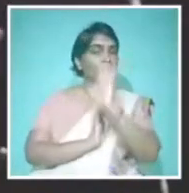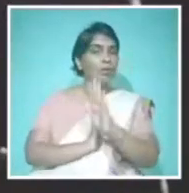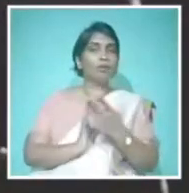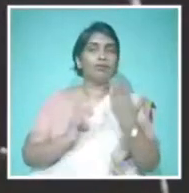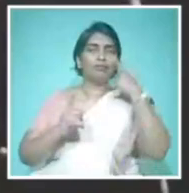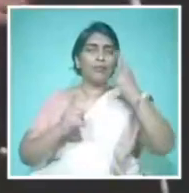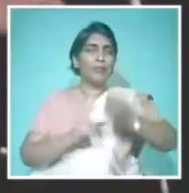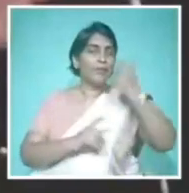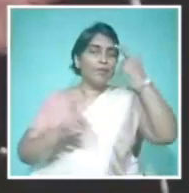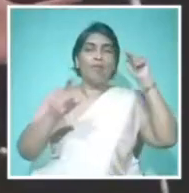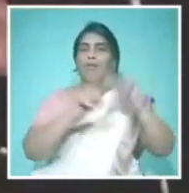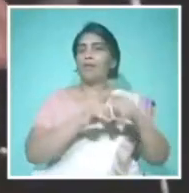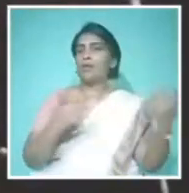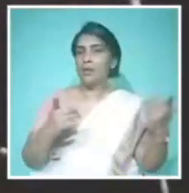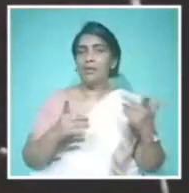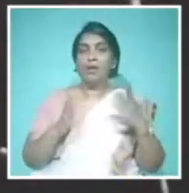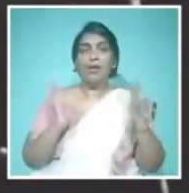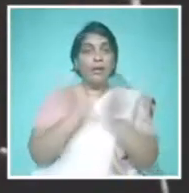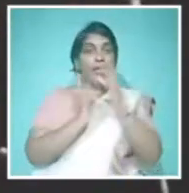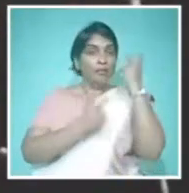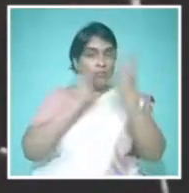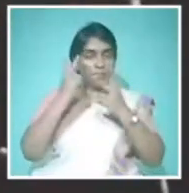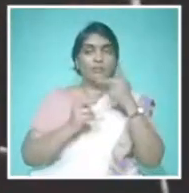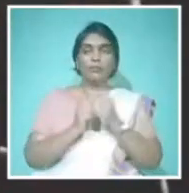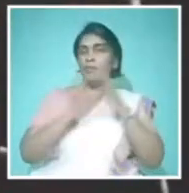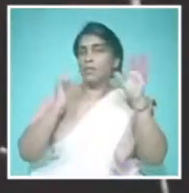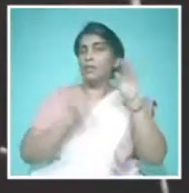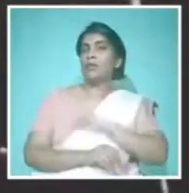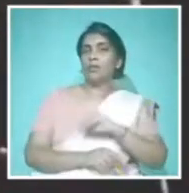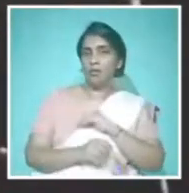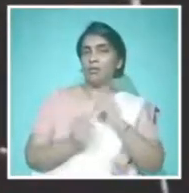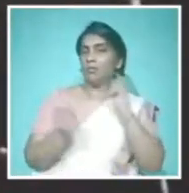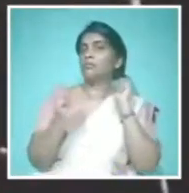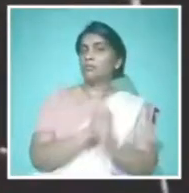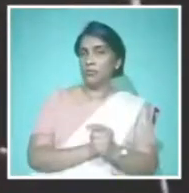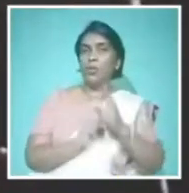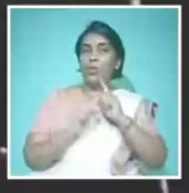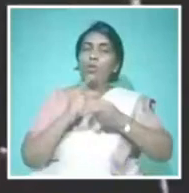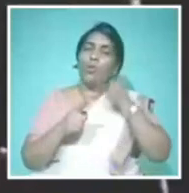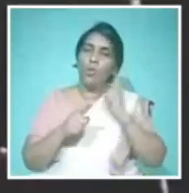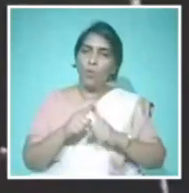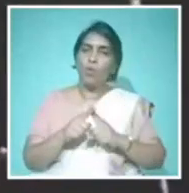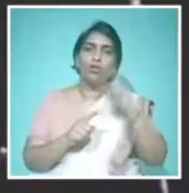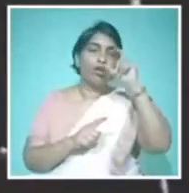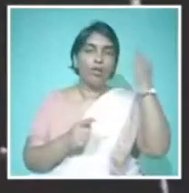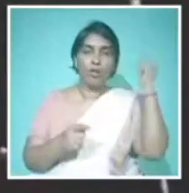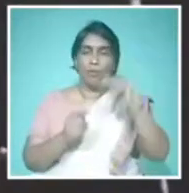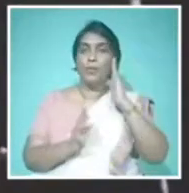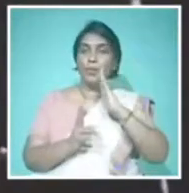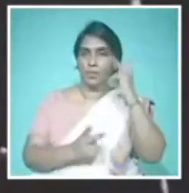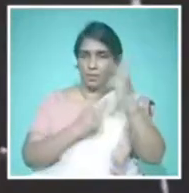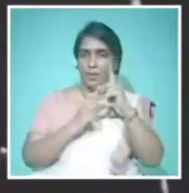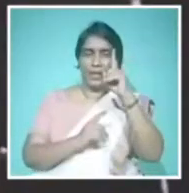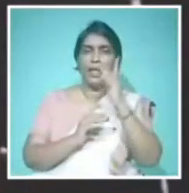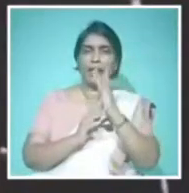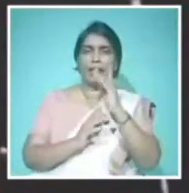එක්ස්ක්ලූසිව් දේවල් එහෙම නැහැ. ඉතින් මම හිතන්නේ මේ වයිල්ඩ් ලයිෆ් ටුවරිසම් එක විශාල ආදායම් මාර්ග වල පරිවර්තනය කරමුද උදාහරණයකට. දැන් කොළඹට එන සංචාරක මන්දකේ